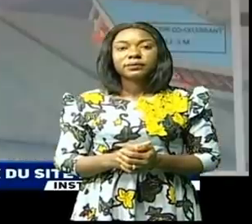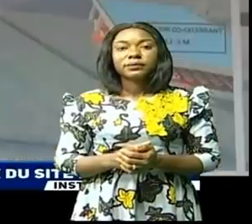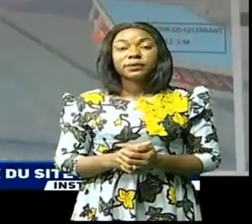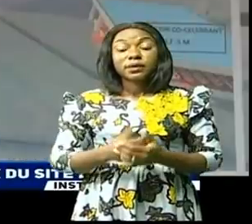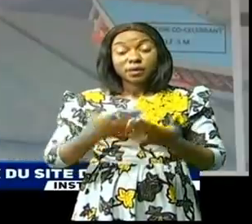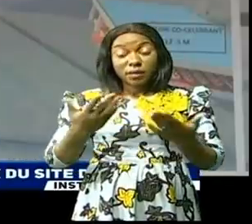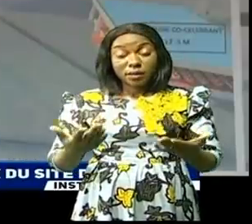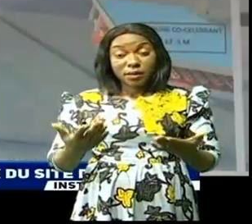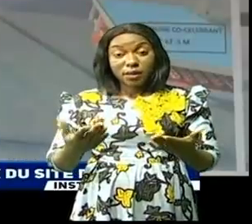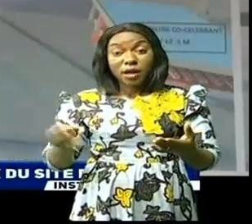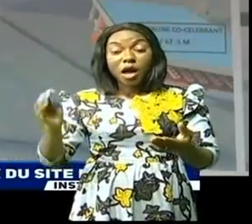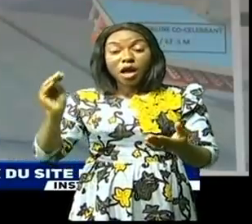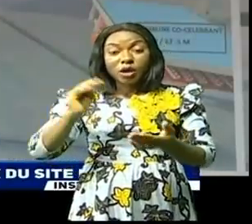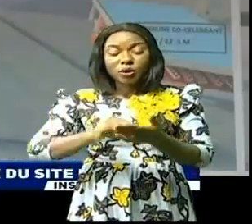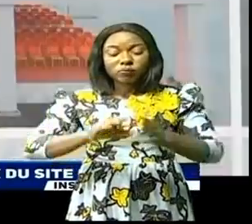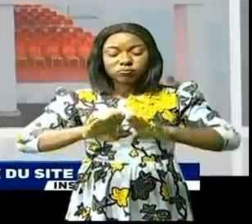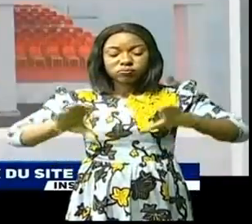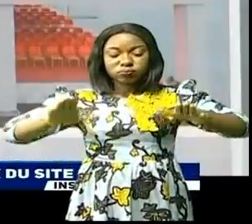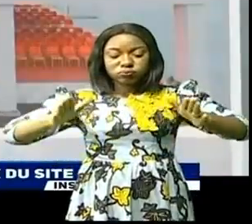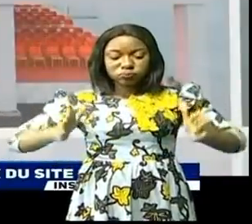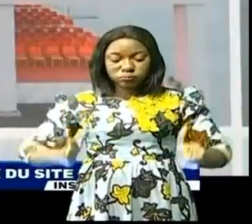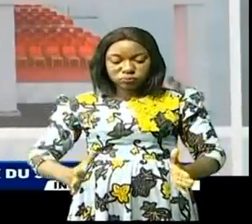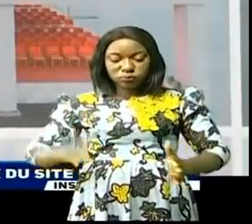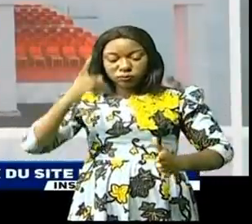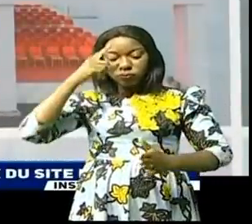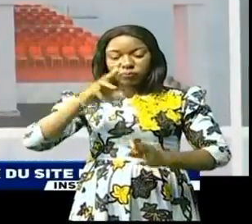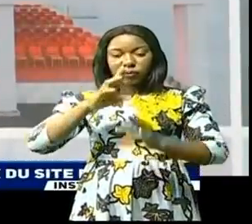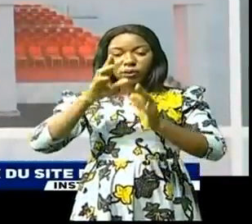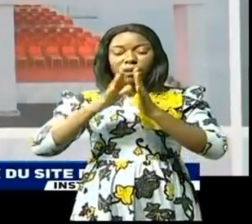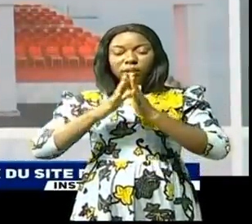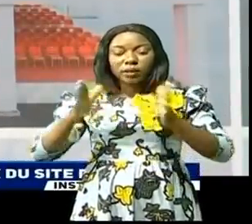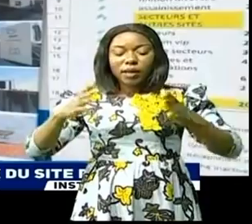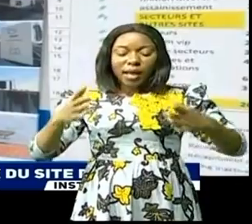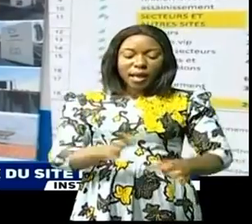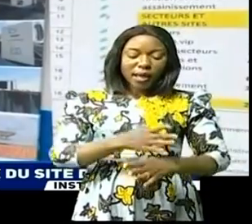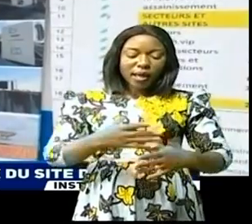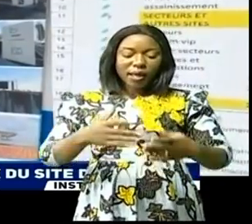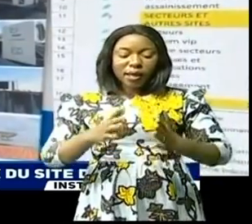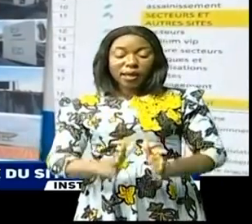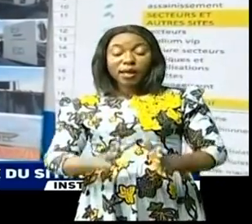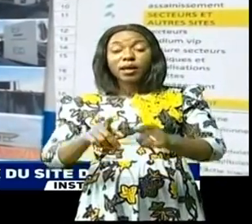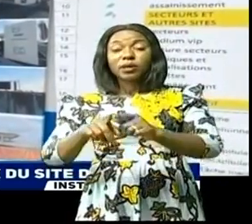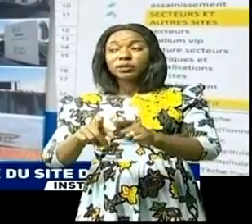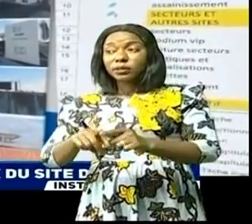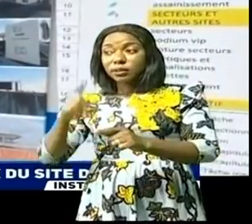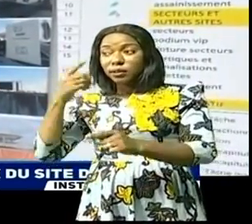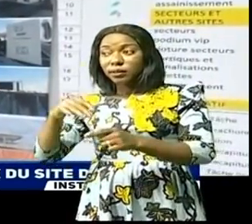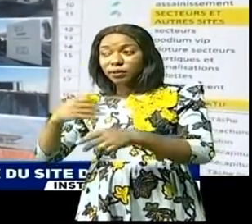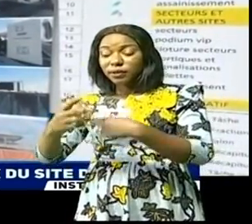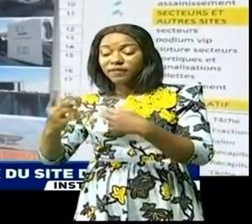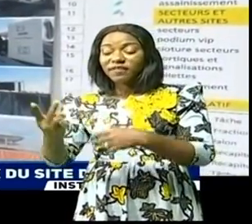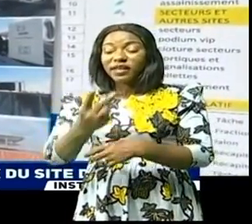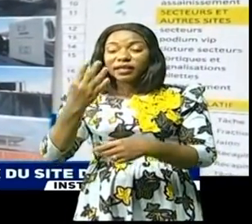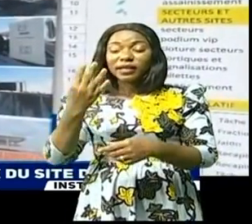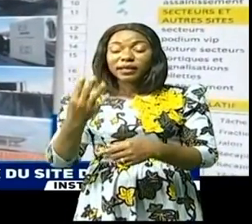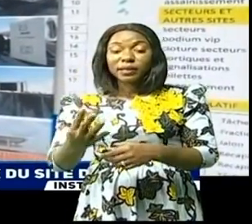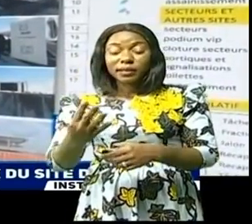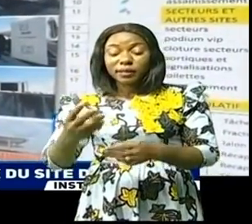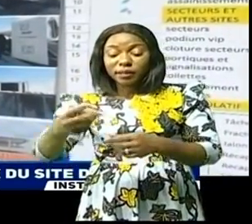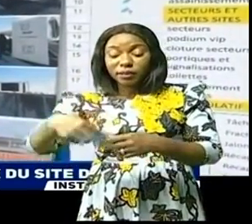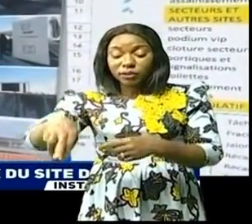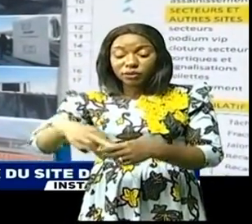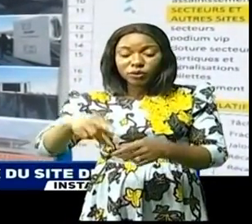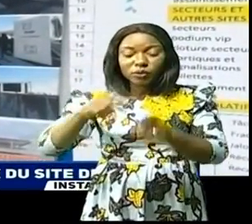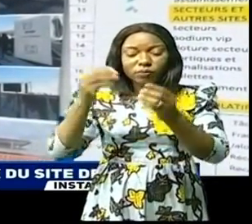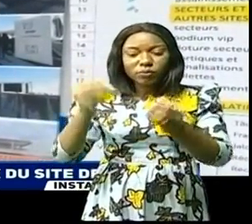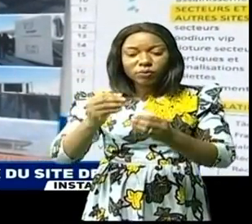Outre le podium papal, de tribunes pour les officiers, choristes et concélébrants, 24 zones sont prévues, 2